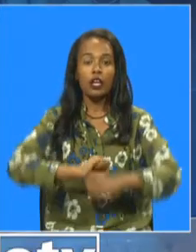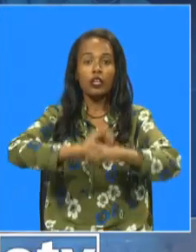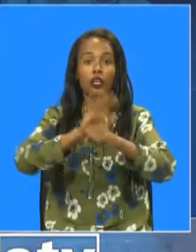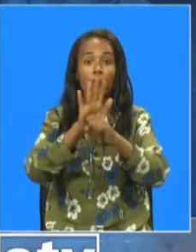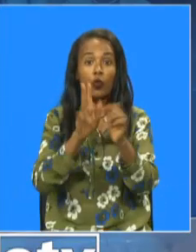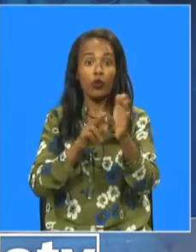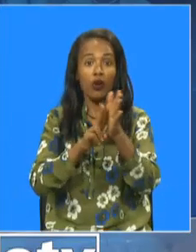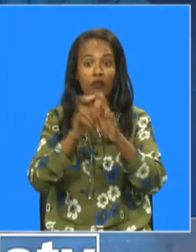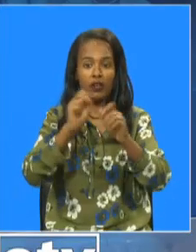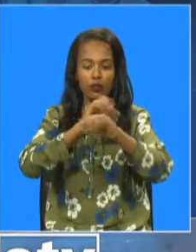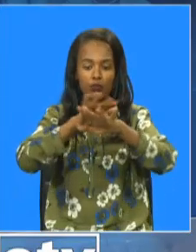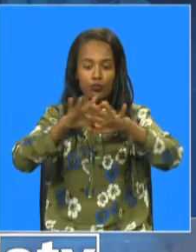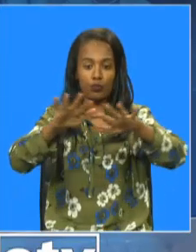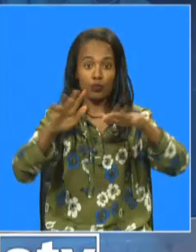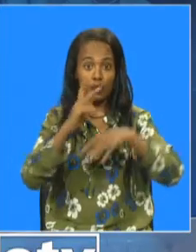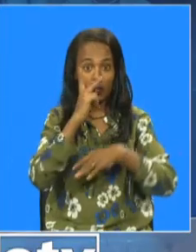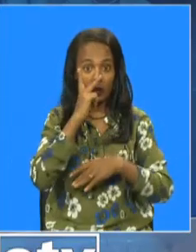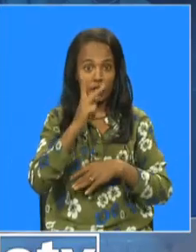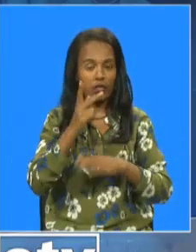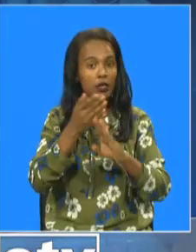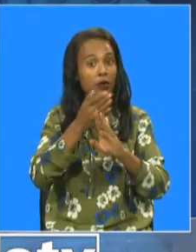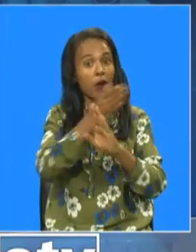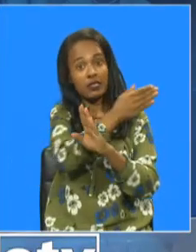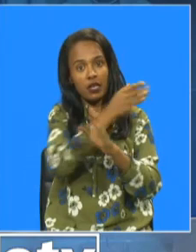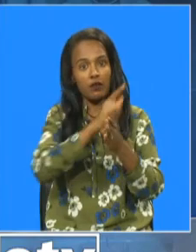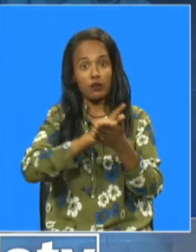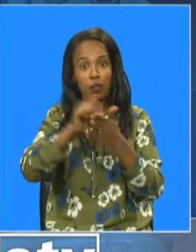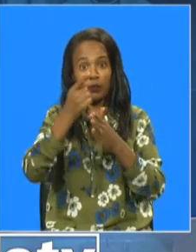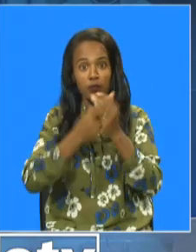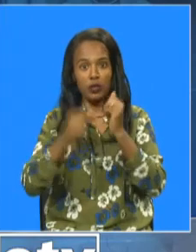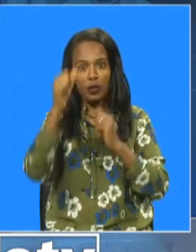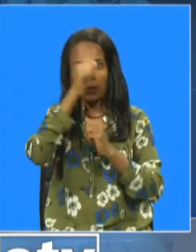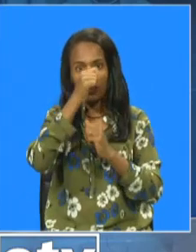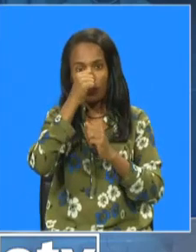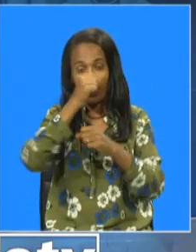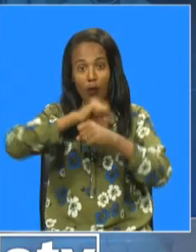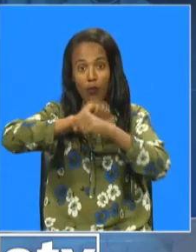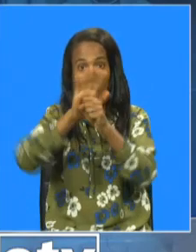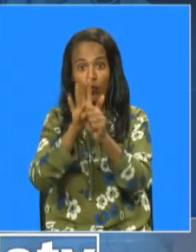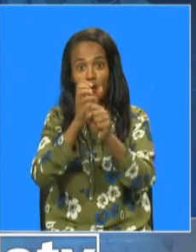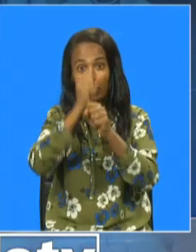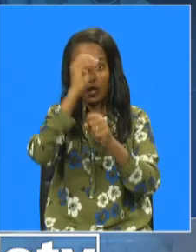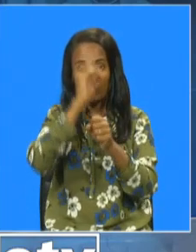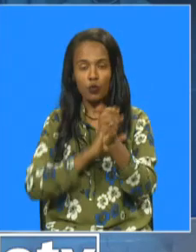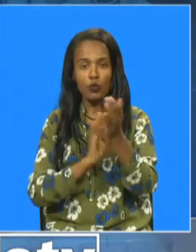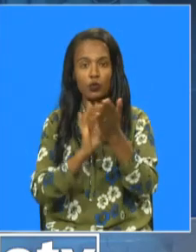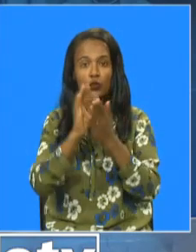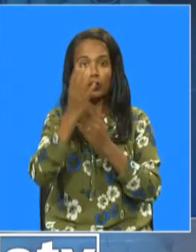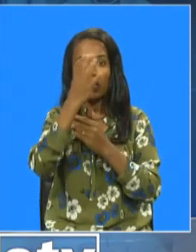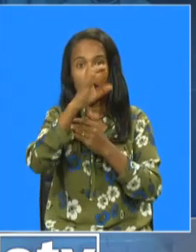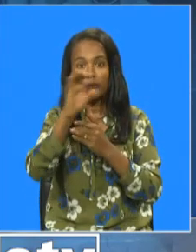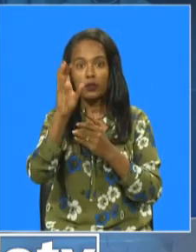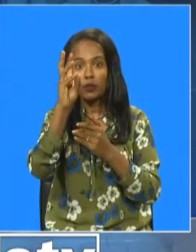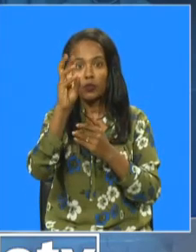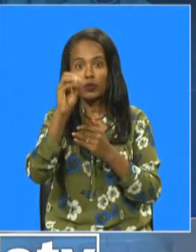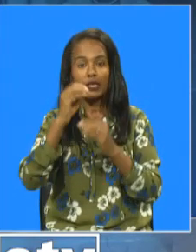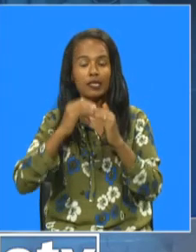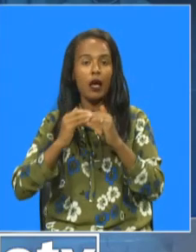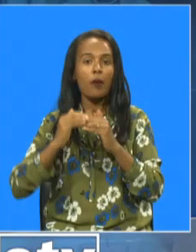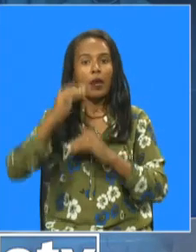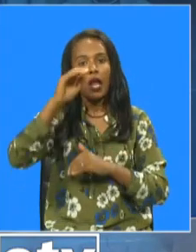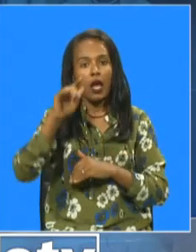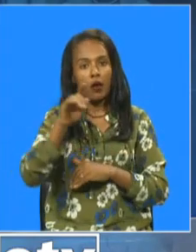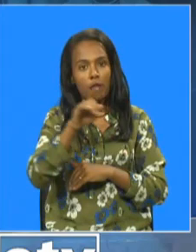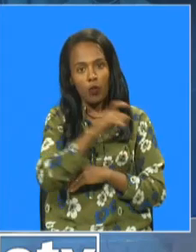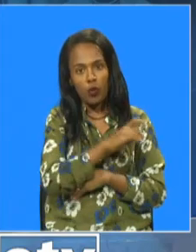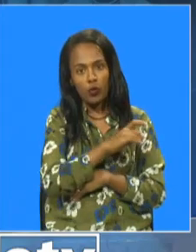የኮሮና ቫይረስን ስርጭት በተመለከተ ባሳለፍነው ሳምንት ብቻ በኢትዮጵያ በኮሮና የተያዙ ሰዎች ቁጥር ከ560 በላይ